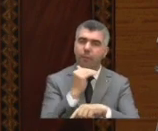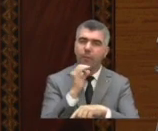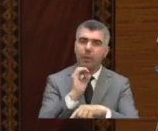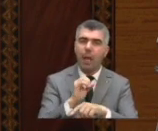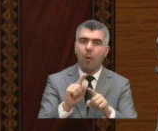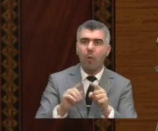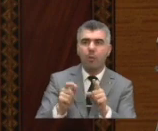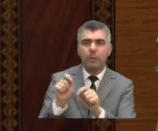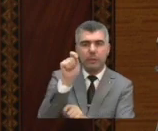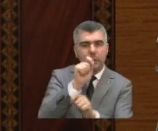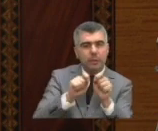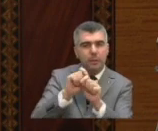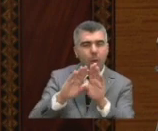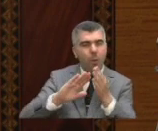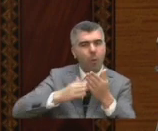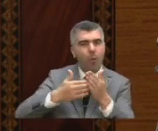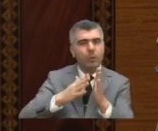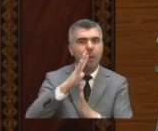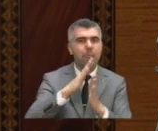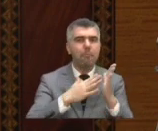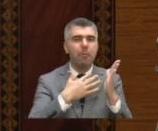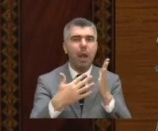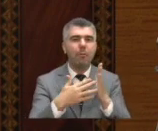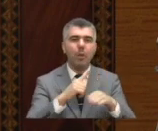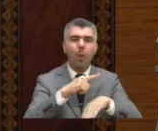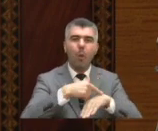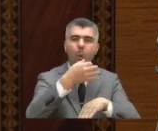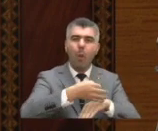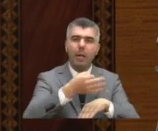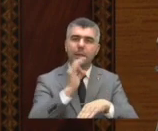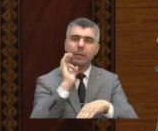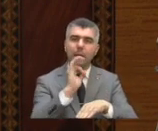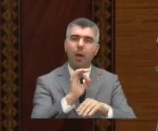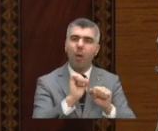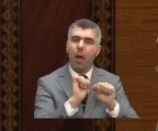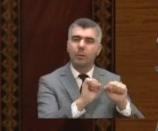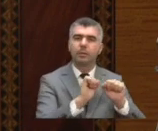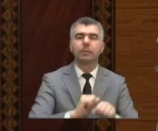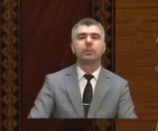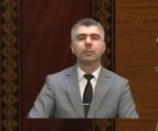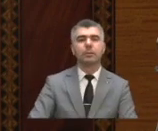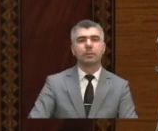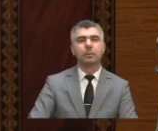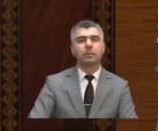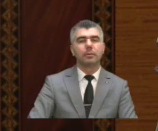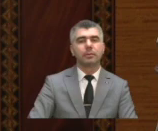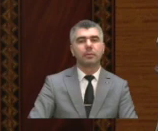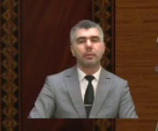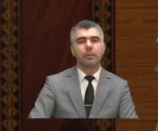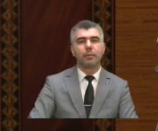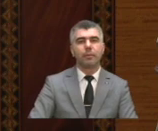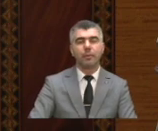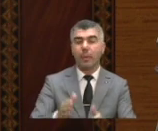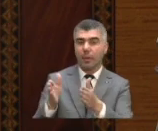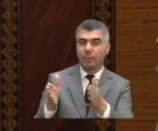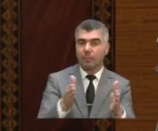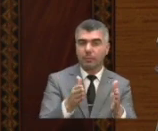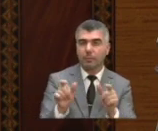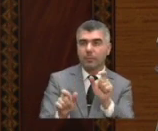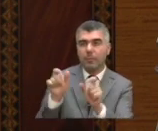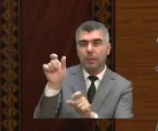استكمال انجاز البرنامج في الحيز الزمني المخصص له السيدات والساده